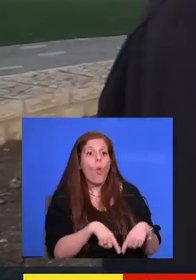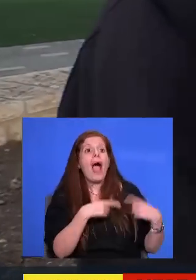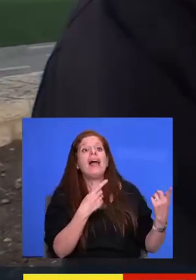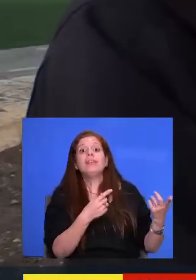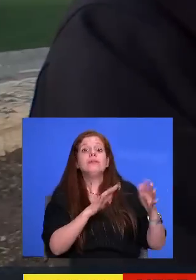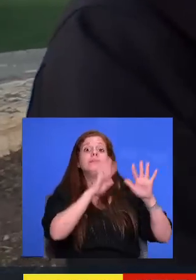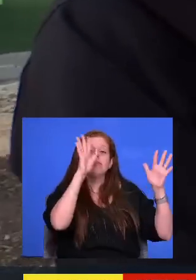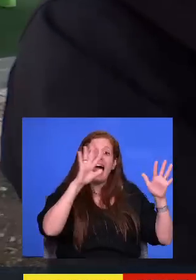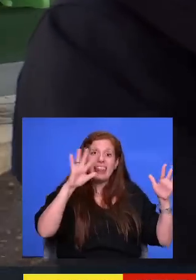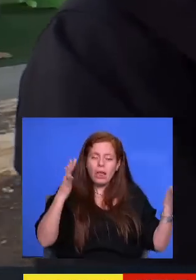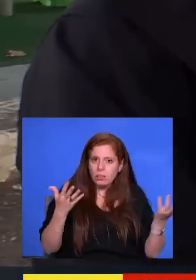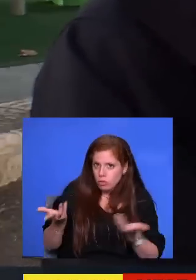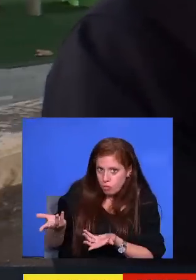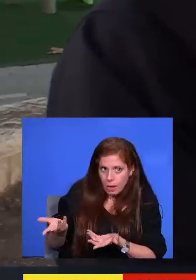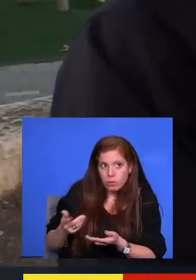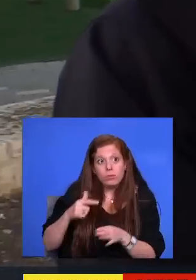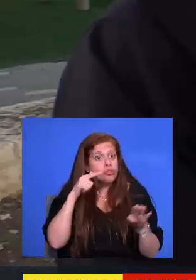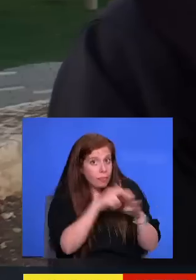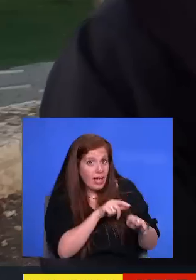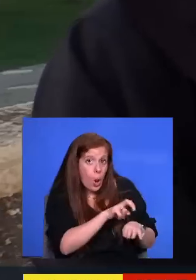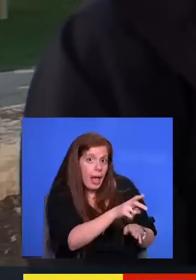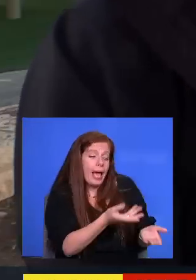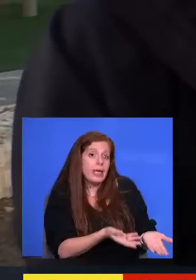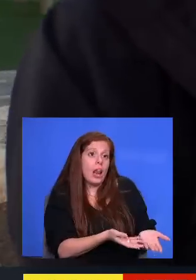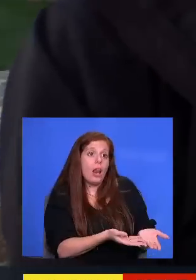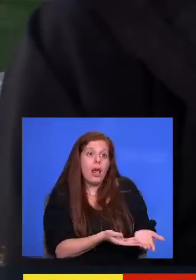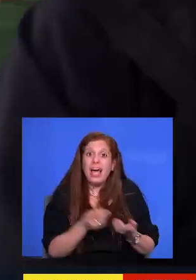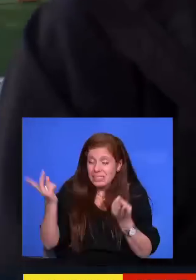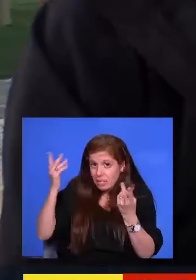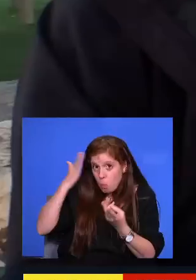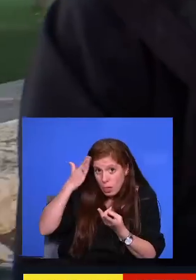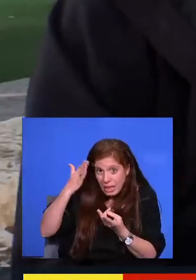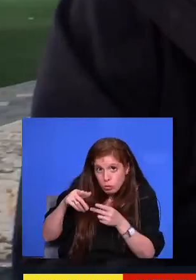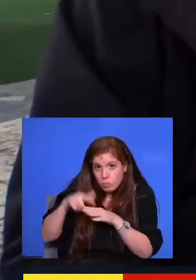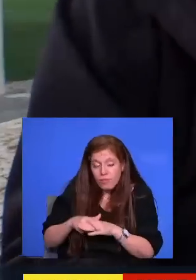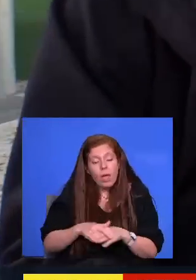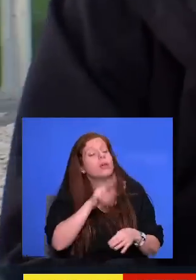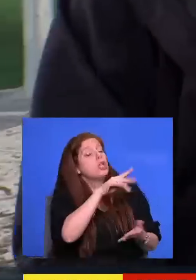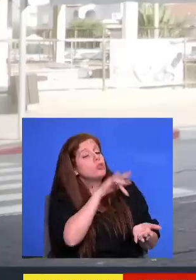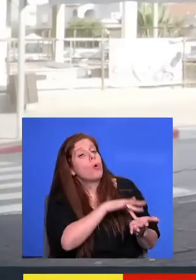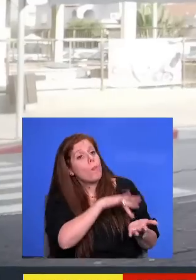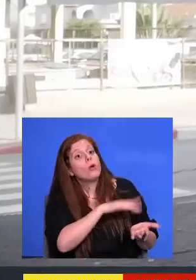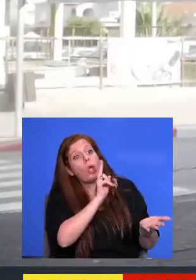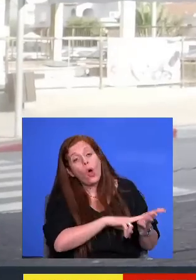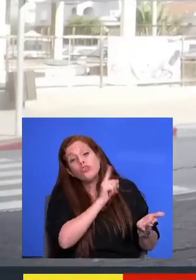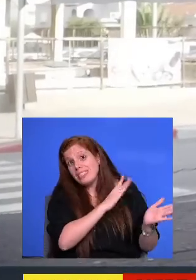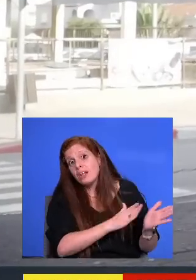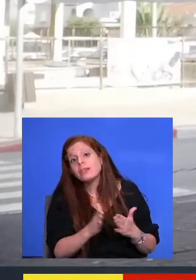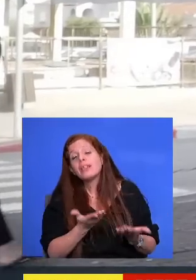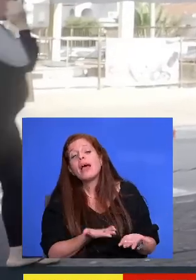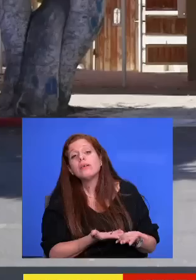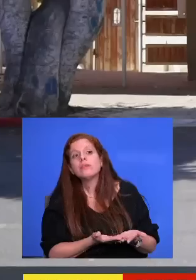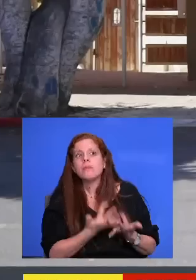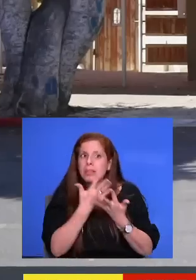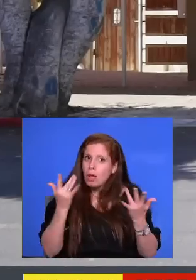בענן. שמה? שזה מפריע להולכי רגל. אז אתה מודע עם לזה שזה מפריע להולכי רגל? יש מקומות, נכון, שצריך לסדר אותם. מתברר שבאמת